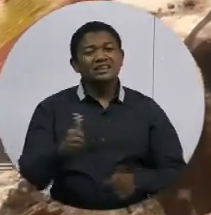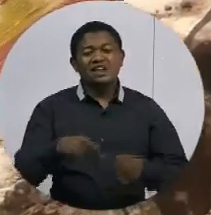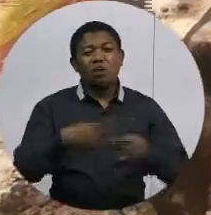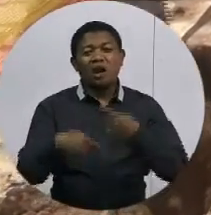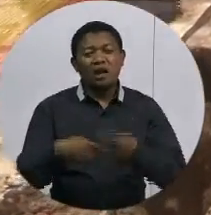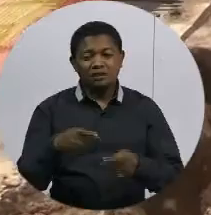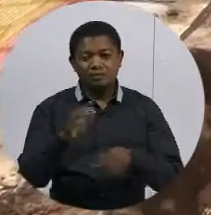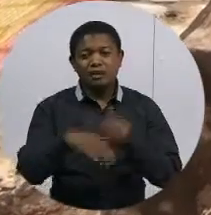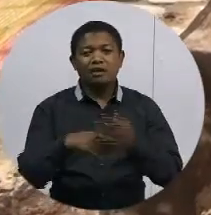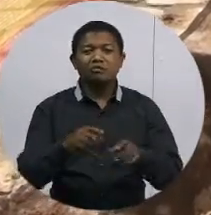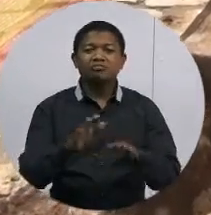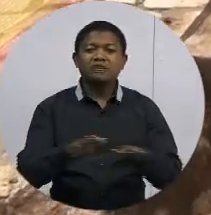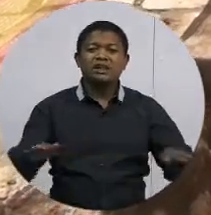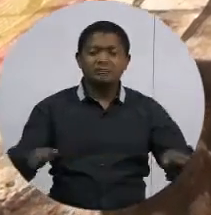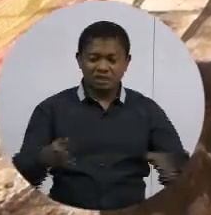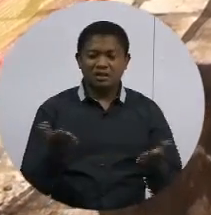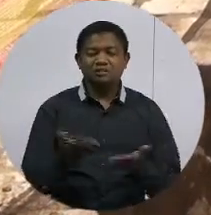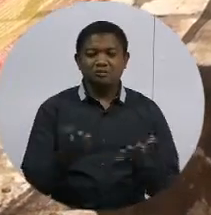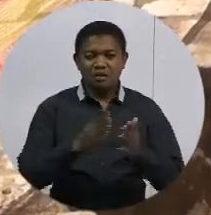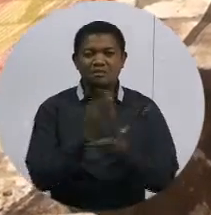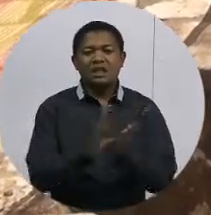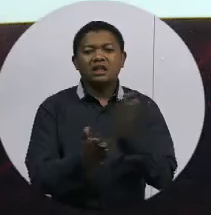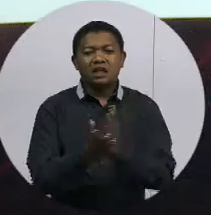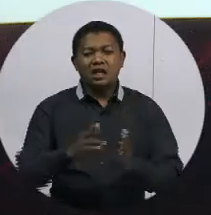fandalinana sy ny fanatanterahana ny tetikasa.